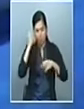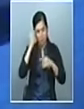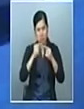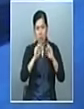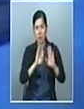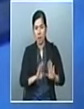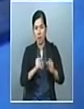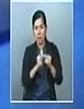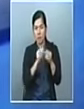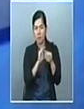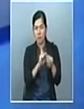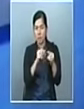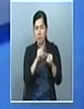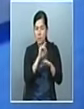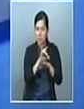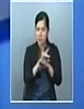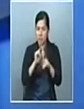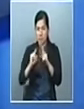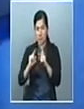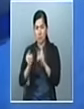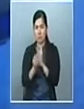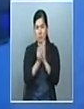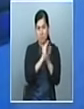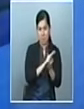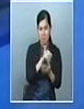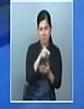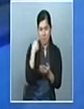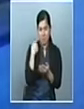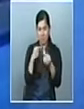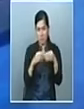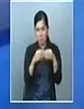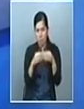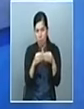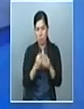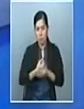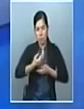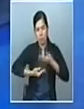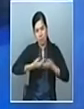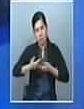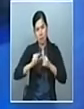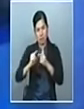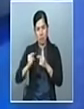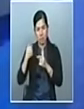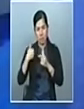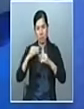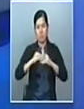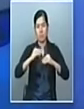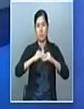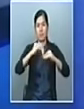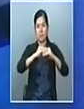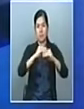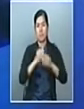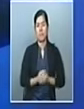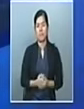สื่อดิจิตอลนะคะมาประยุกต์ใช้กับธุรกิจของท่านเพื่อที่จะให้เข้าถึงลูกค้ากลุ่มเป้าหมายได้มากยิ่งขึ้นได้เช่นเดียวกันค่ะนอกจากนี้แล้วนะคะเร